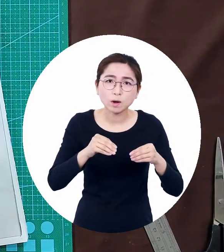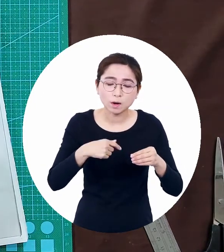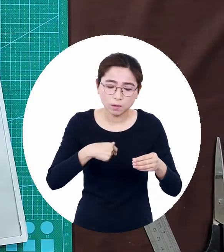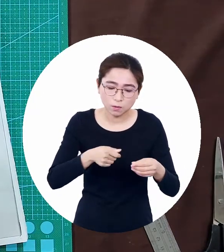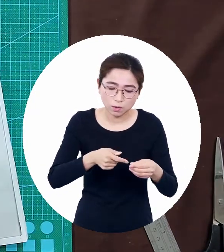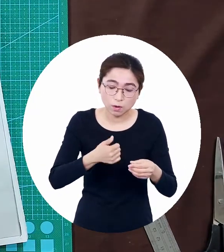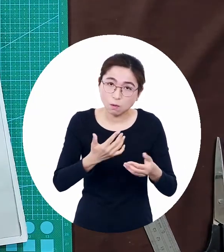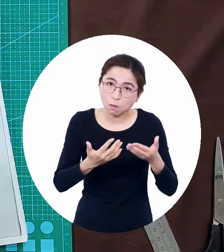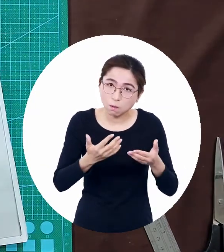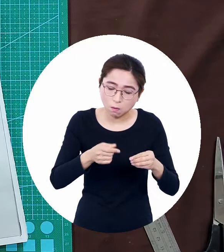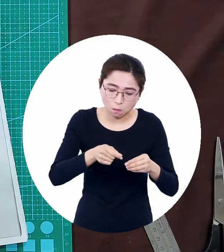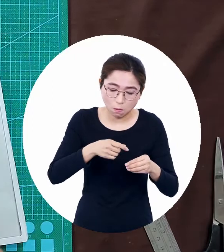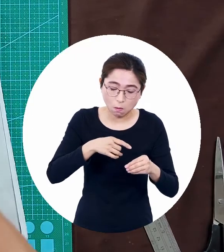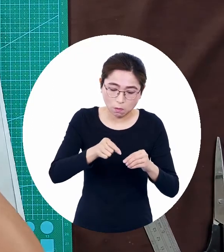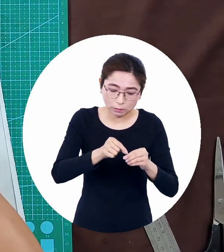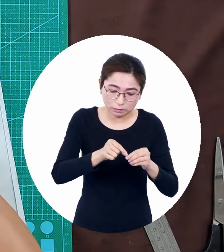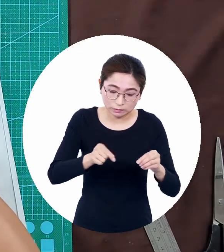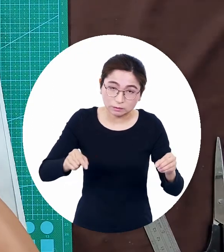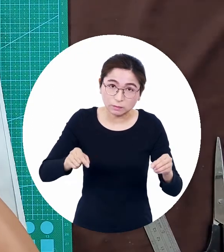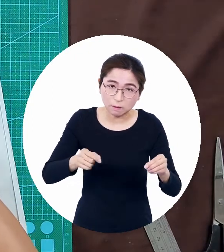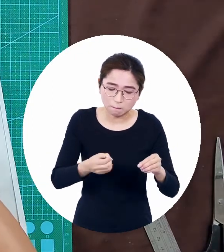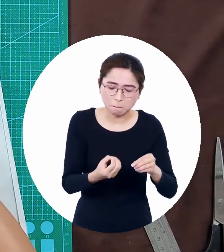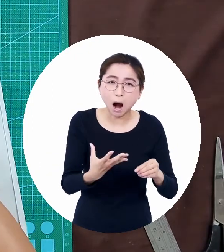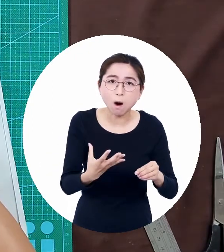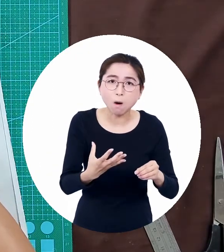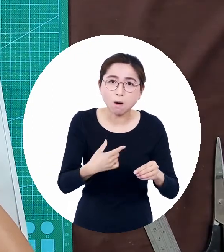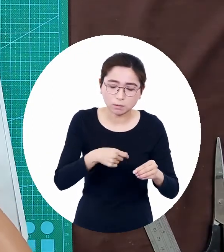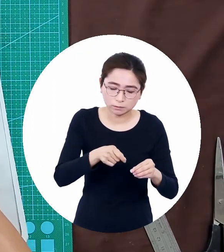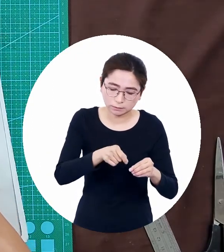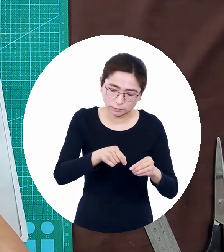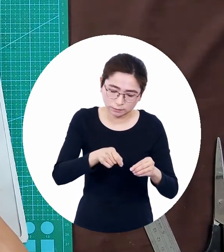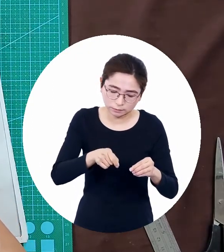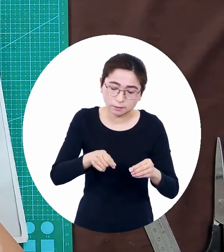軟嘅，咁有機會咧，你條線咧就會爆咗啦。